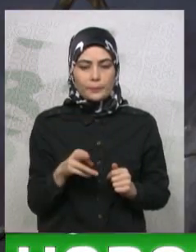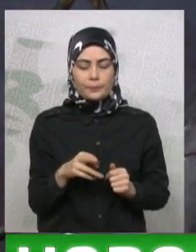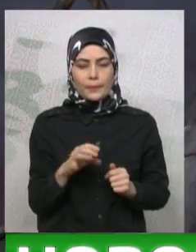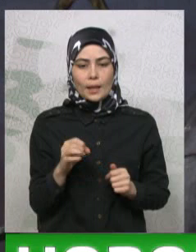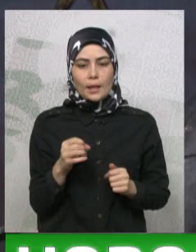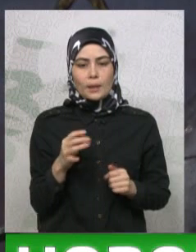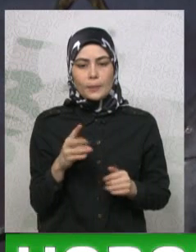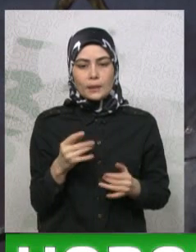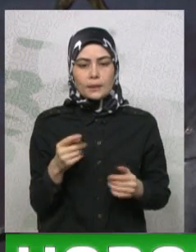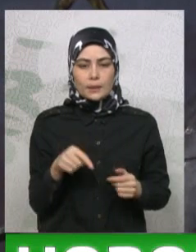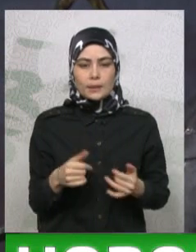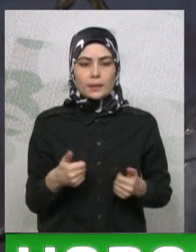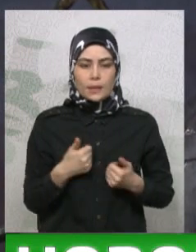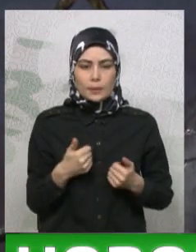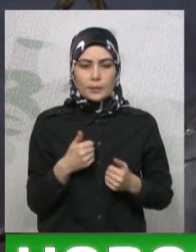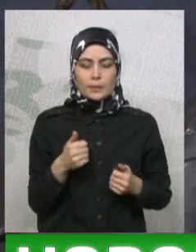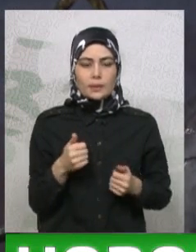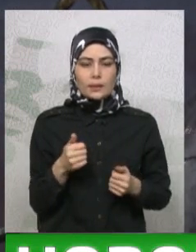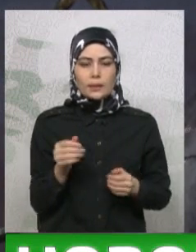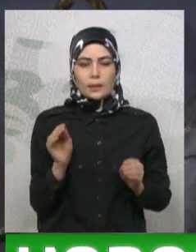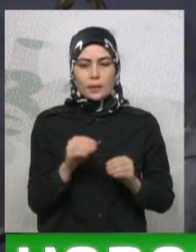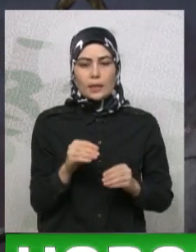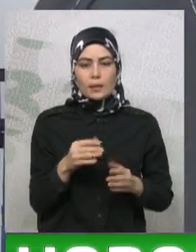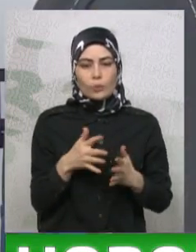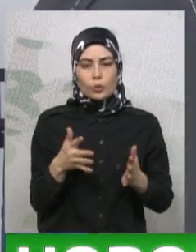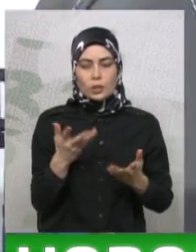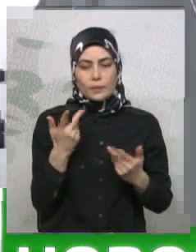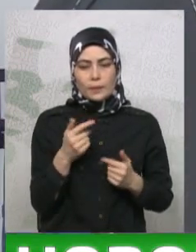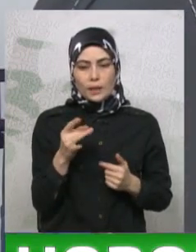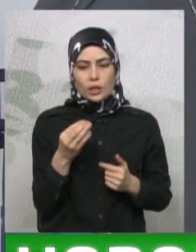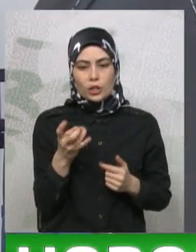мы здесь стараемся внедрять наиболее современные решения,